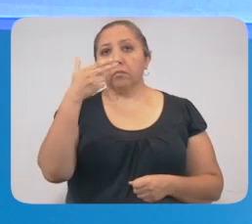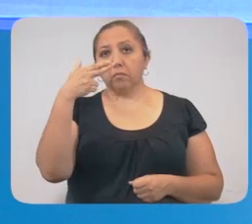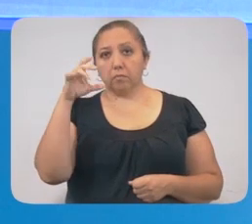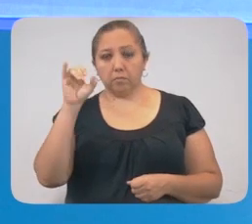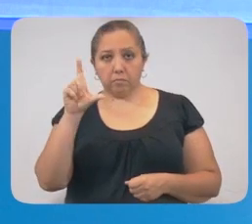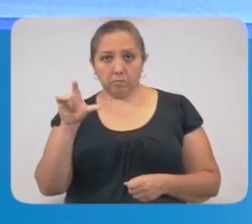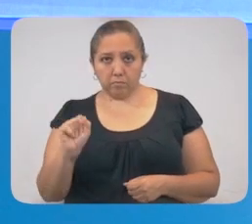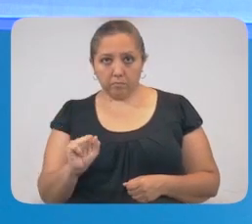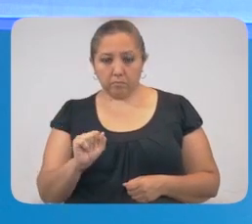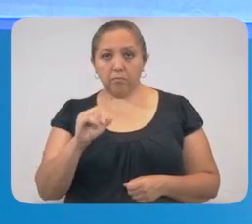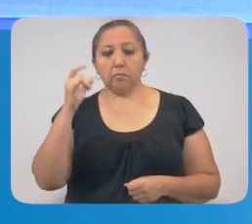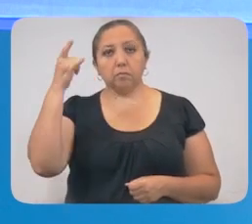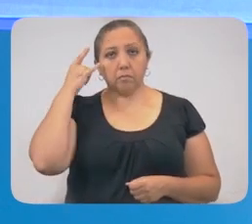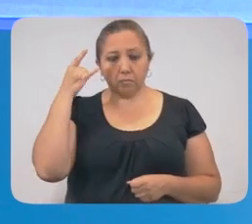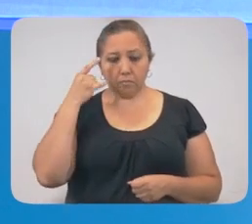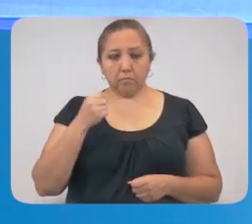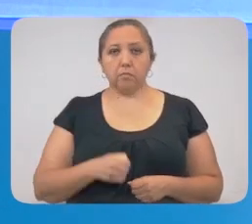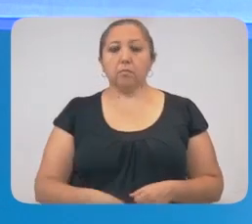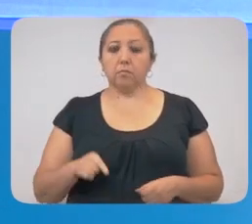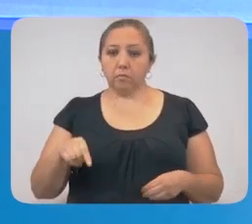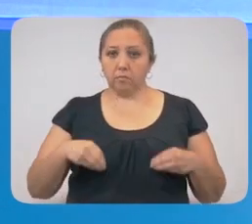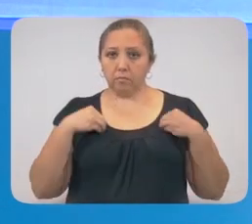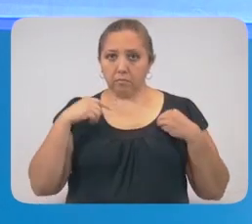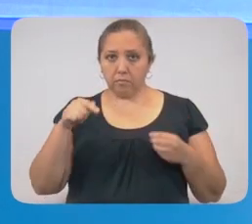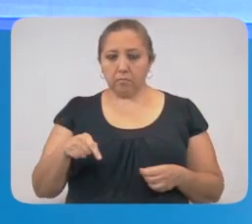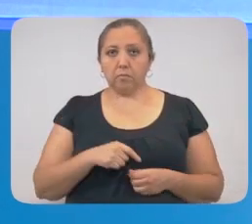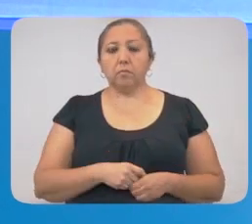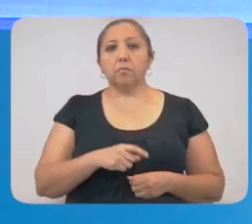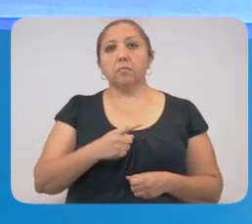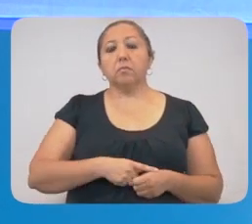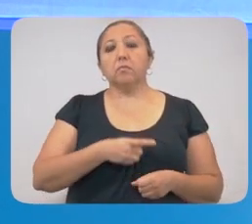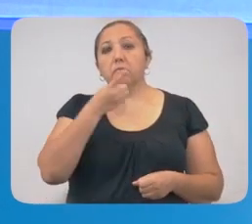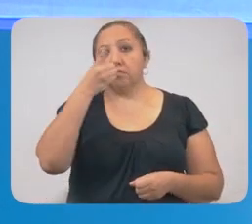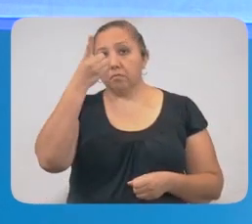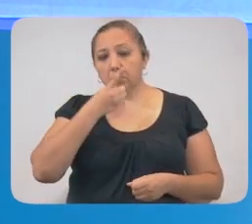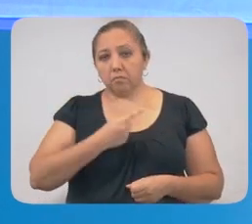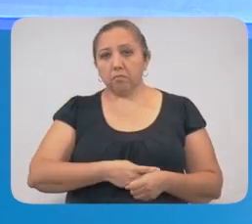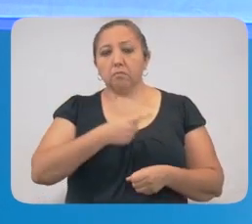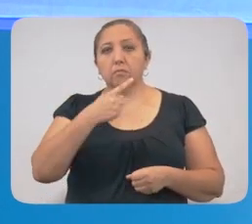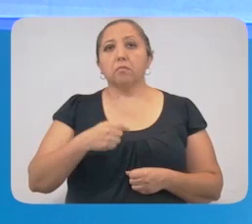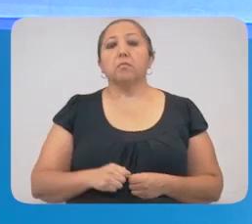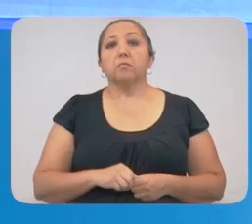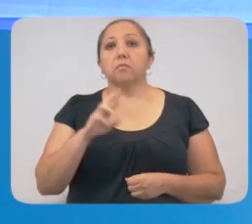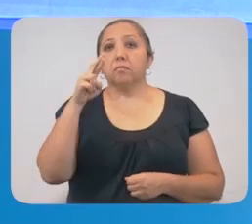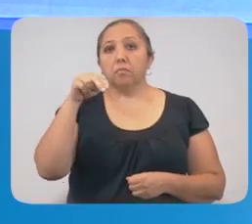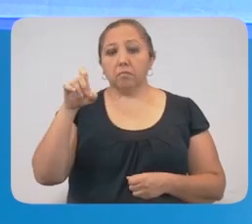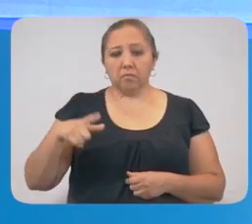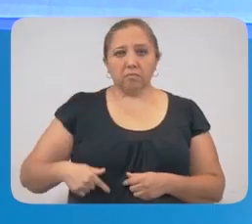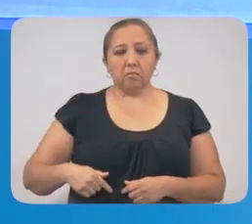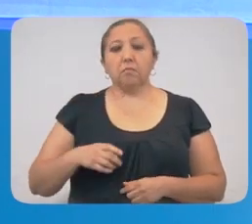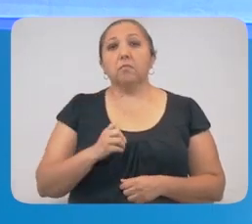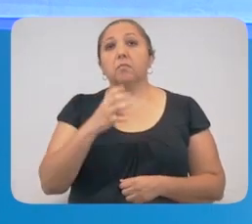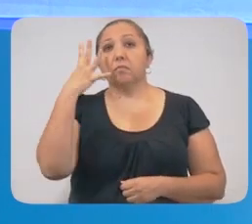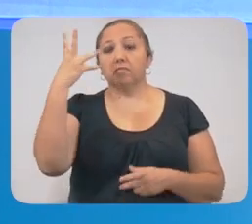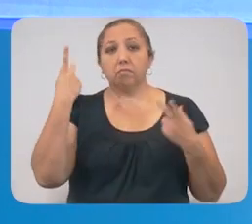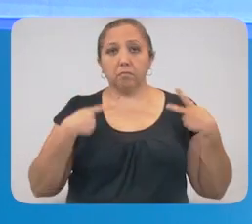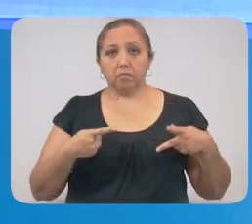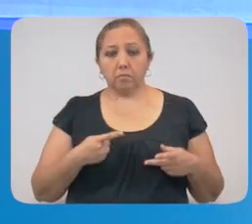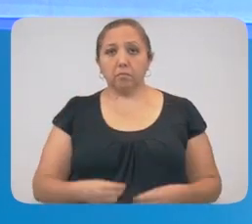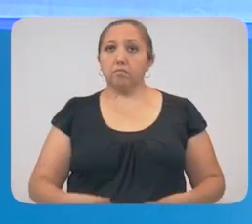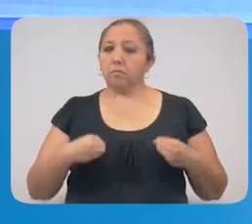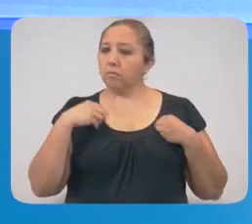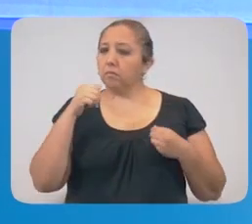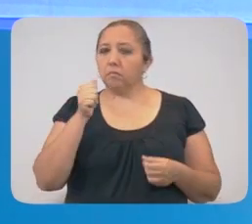talamiltio. Juntul ship 63 jabo ti, wey tu kahil ho yane, hachpolok yete talamilti shan tu tamnel. Le marro yan